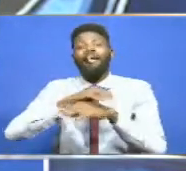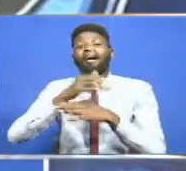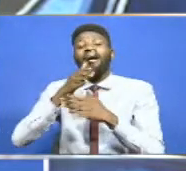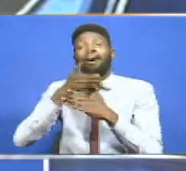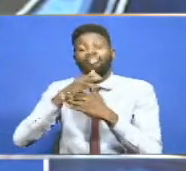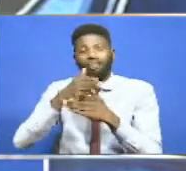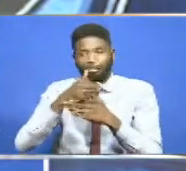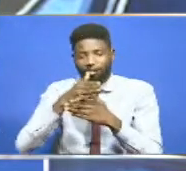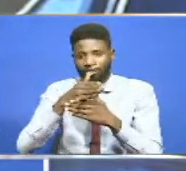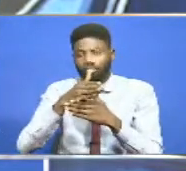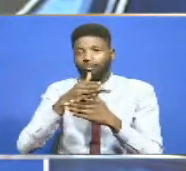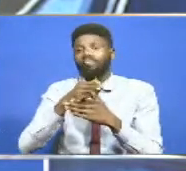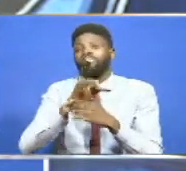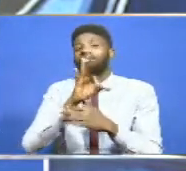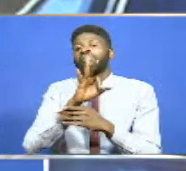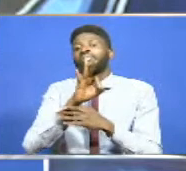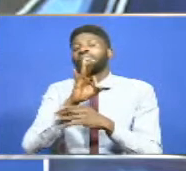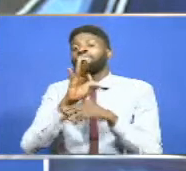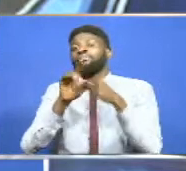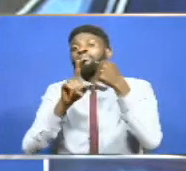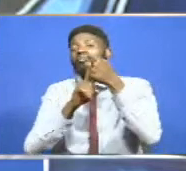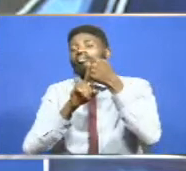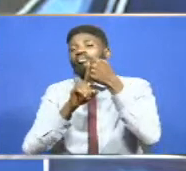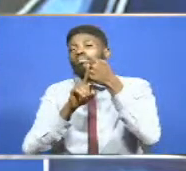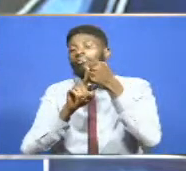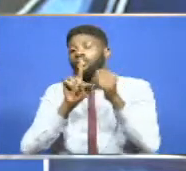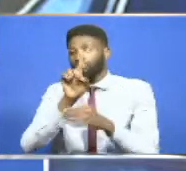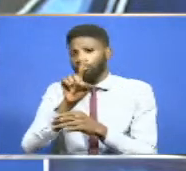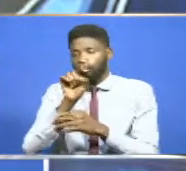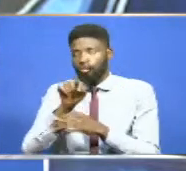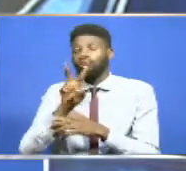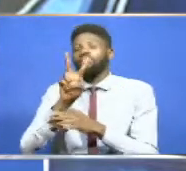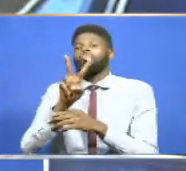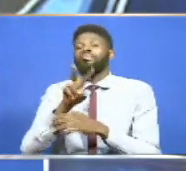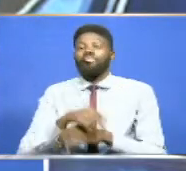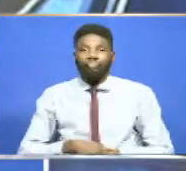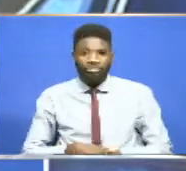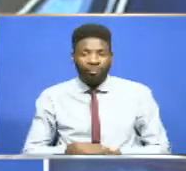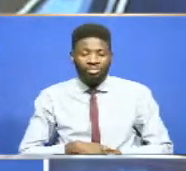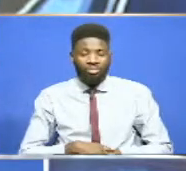361.12 kwa alama 72. Wanafunzi bora katika shule hiyo